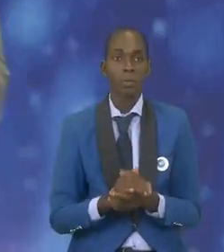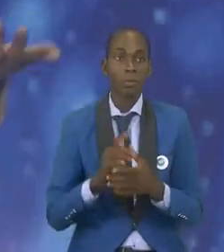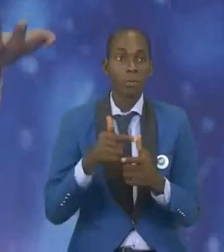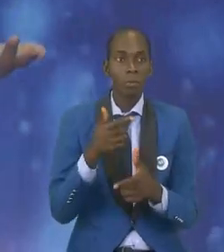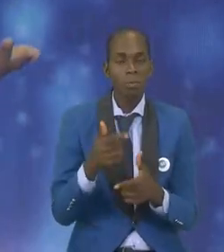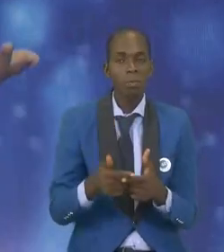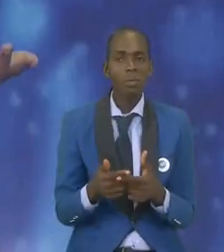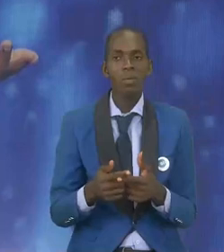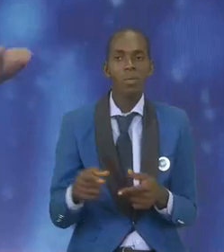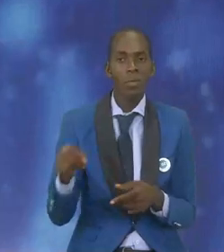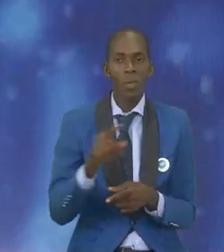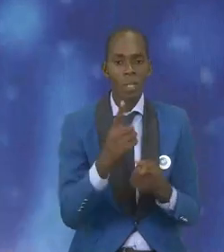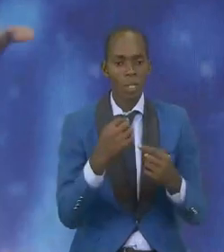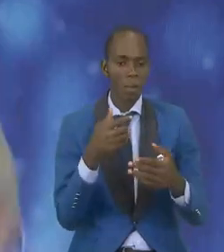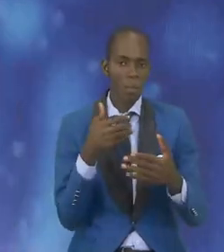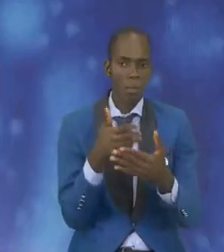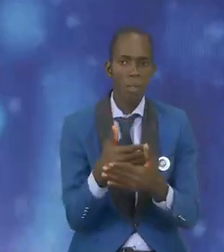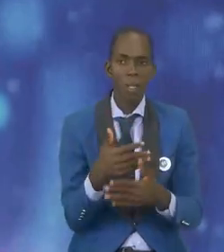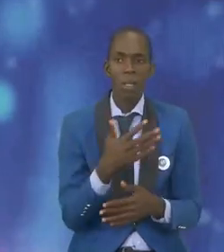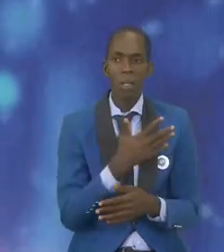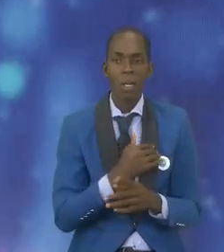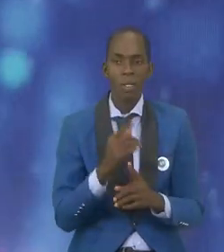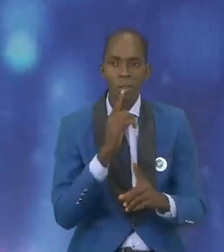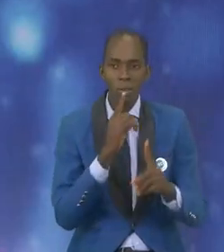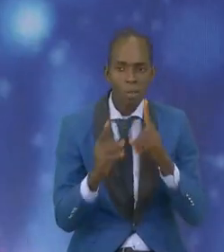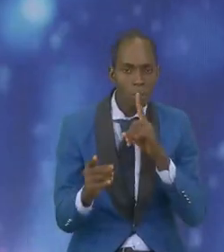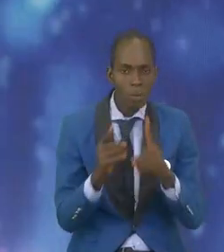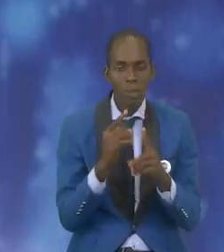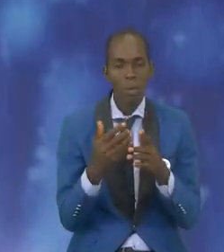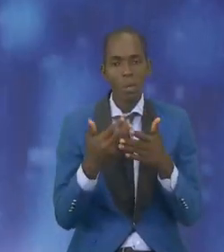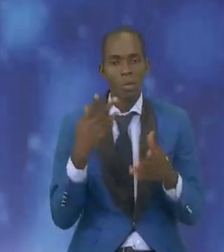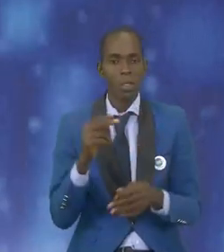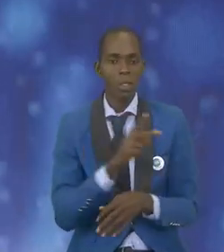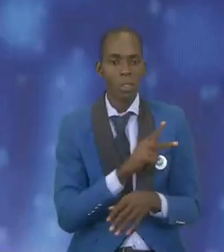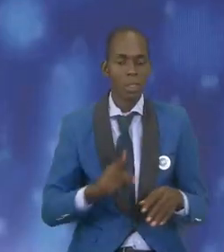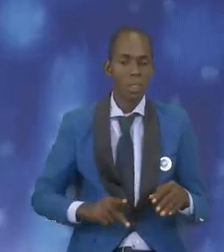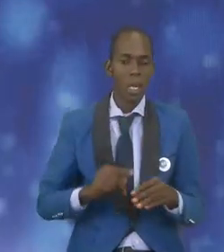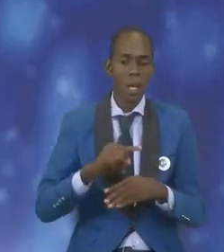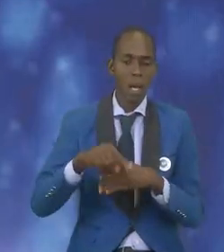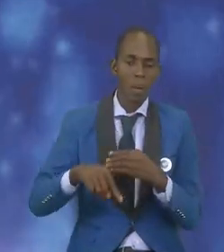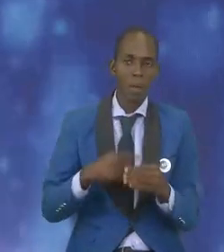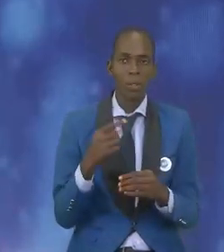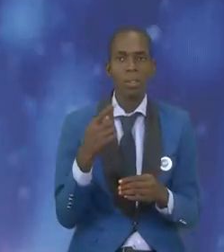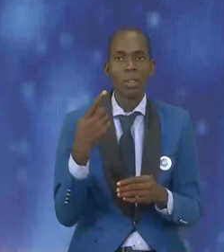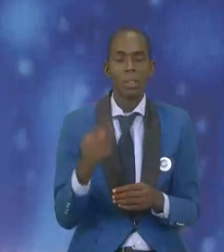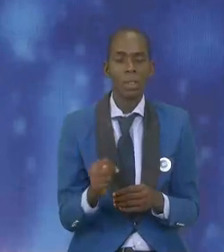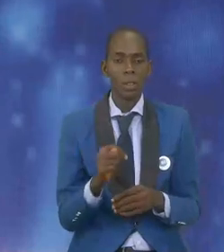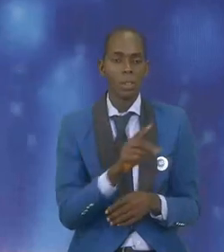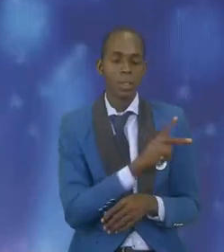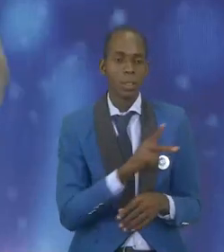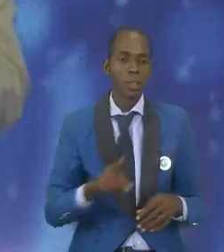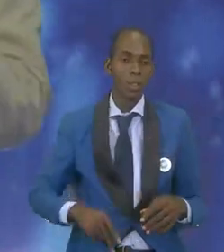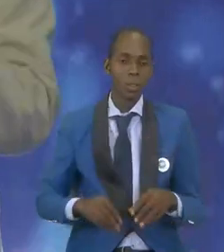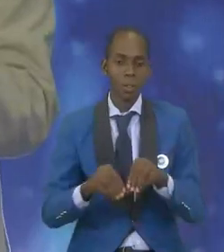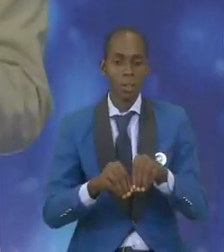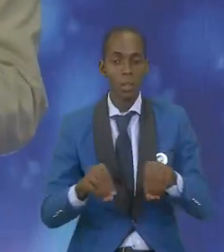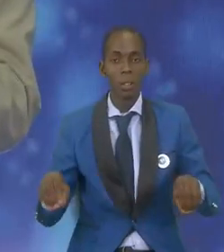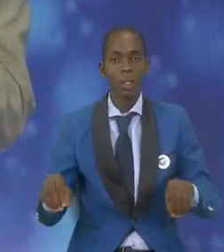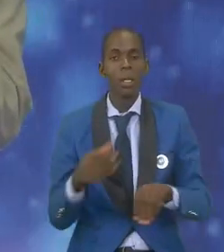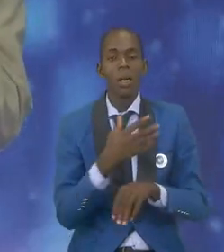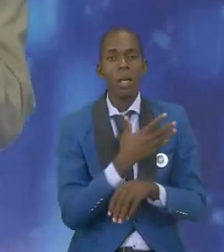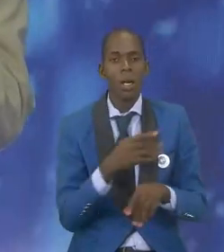verset 12 verset 12 puis il se présentèrent devant le roi et lui dire